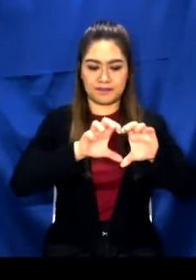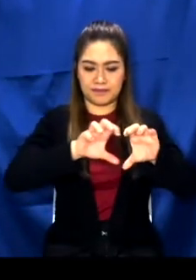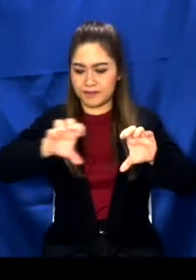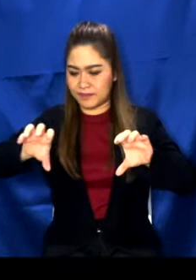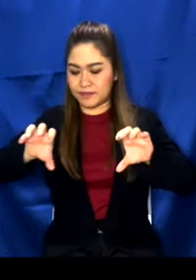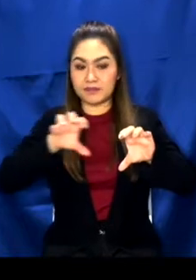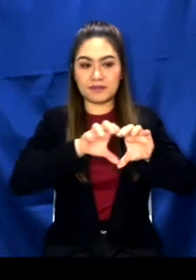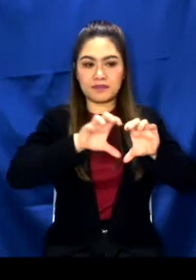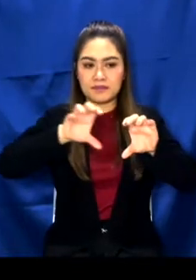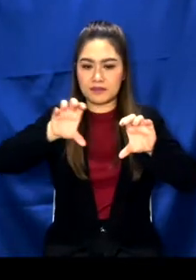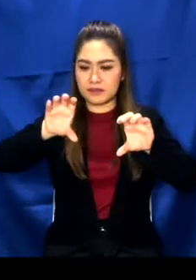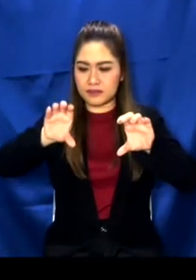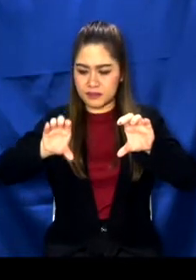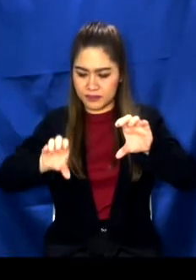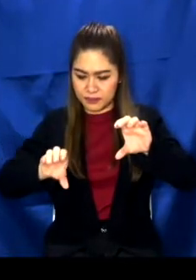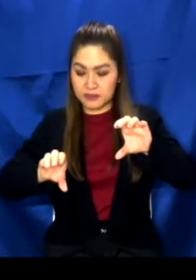ย่อนิดนึง